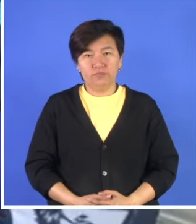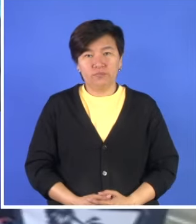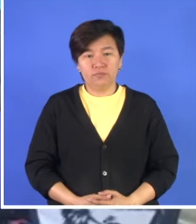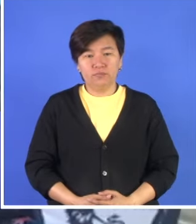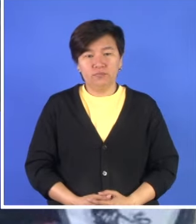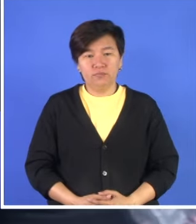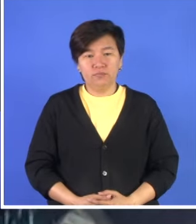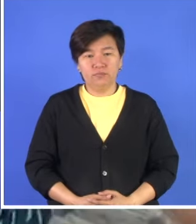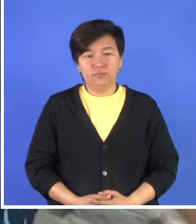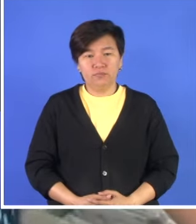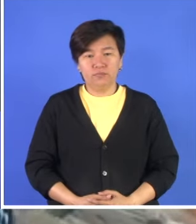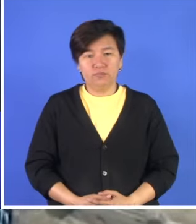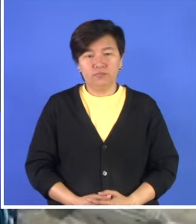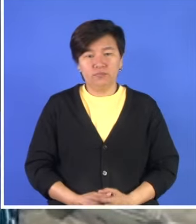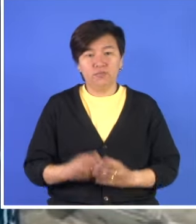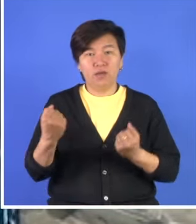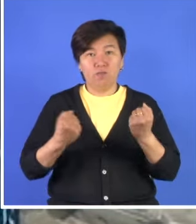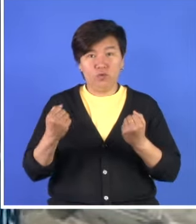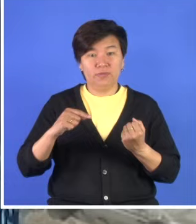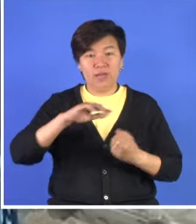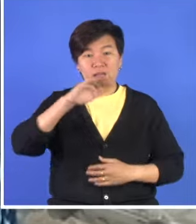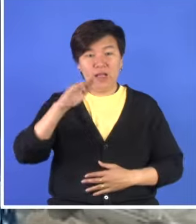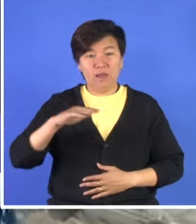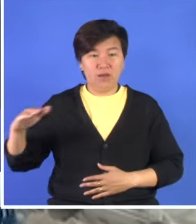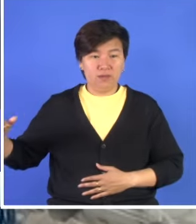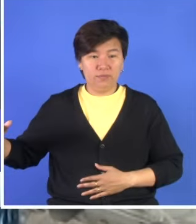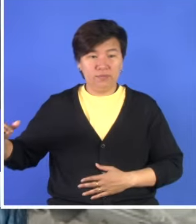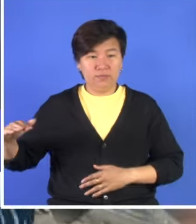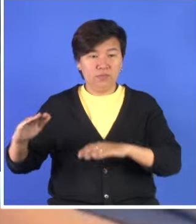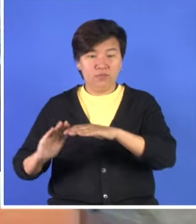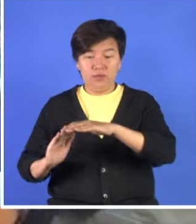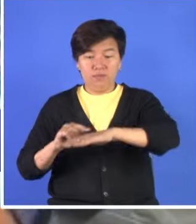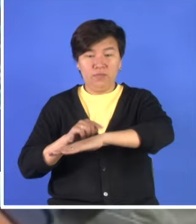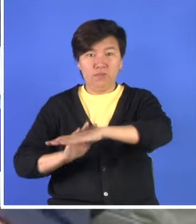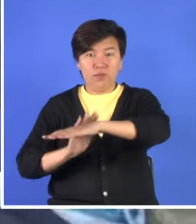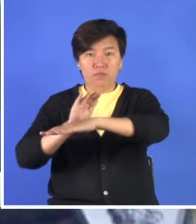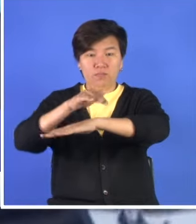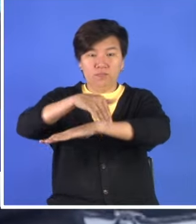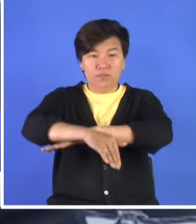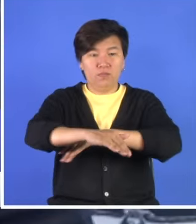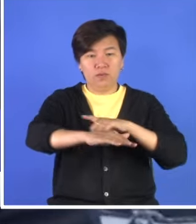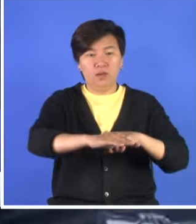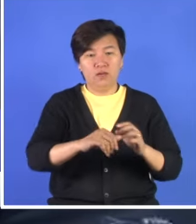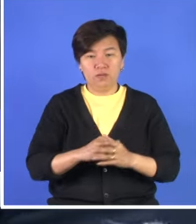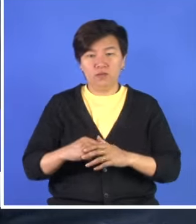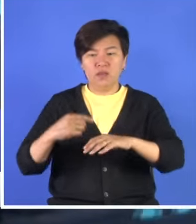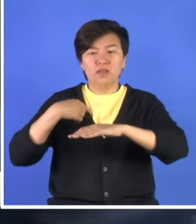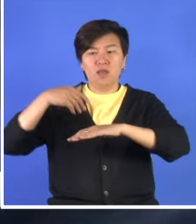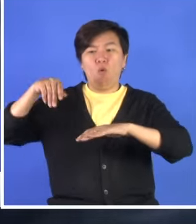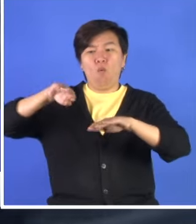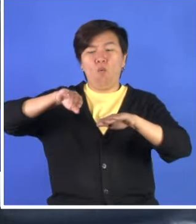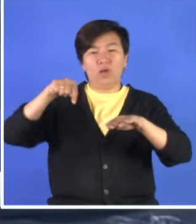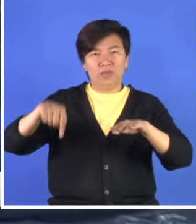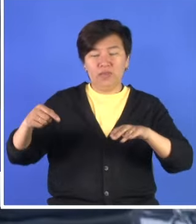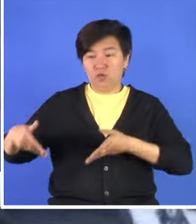ผู้ก่อเหตุครับ ครับ ขับรถมาข้ามลูกระนาดปุ๊บเขาก็เหยียบตั้งแต่หน้าหมู่บ้านครับเร่งมาหน้าหมู่บ้านพวกผมก็นั่